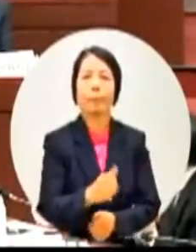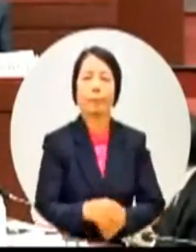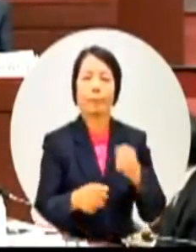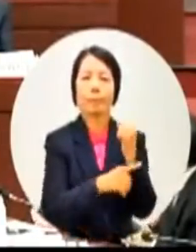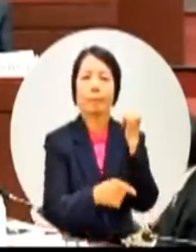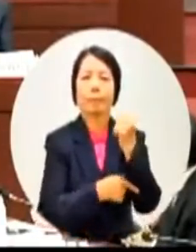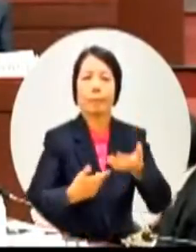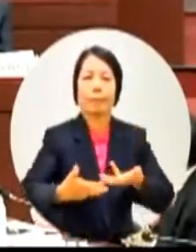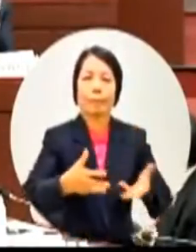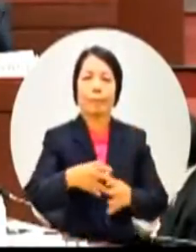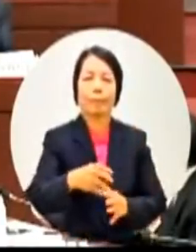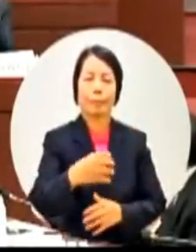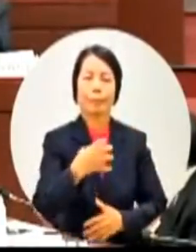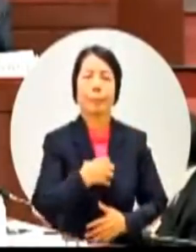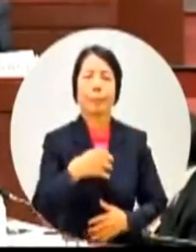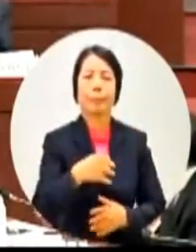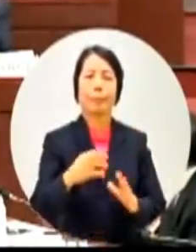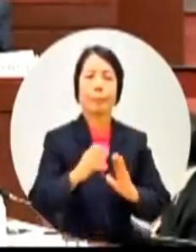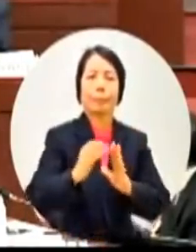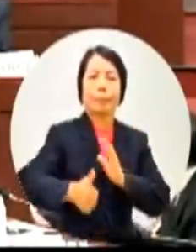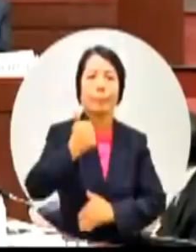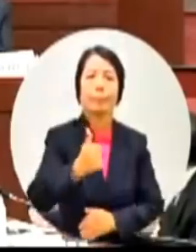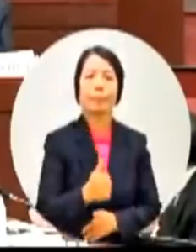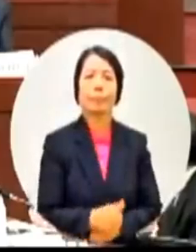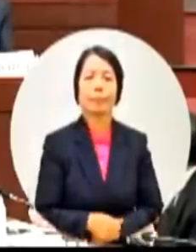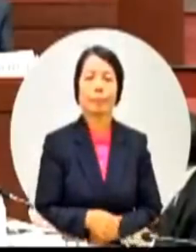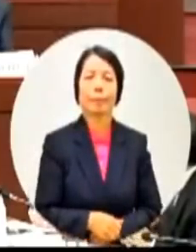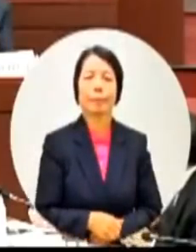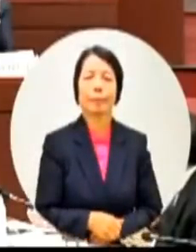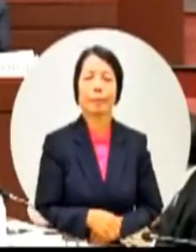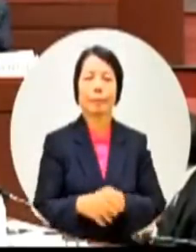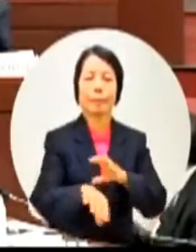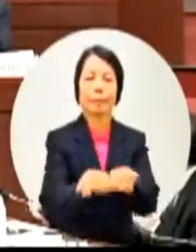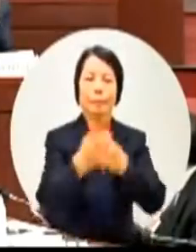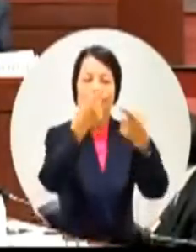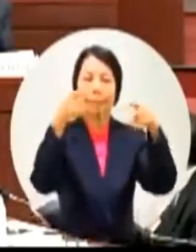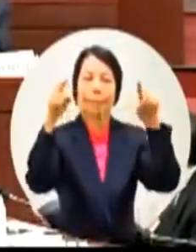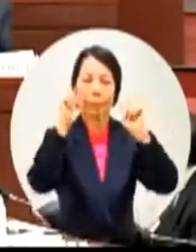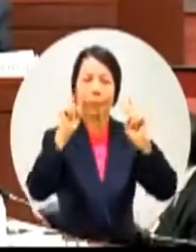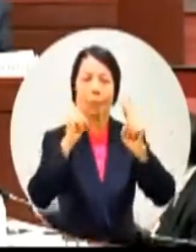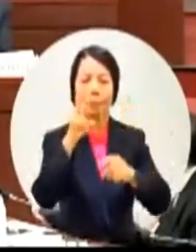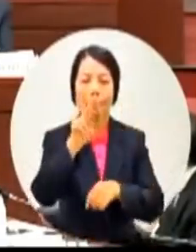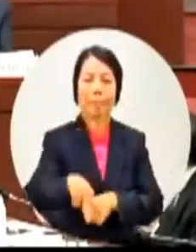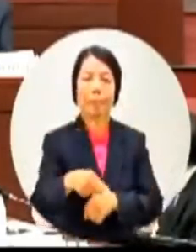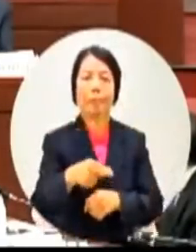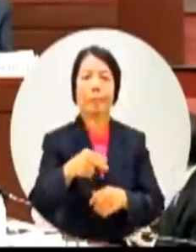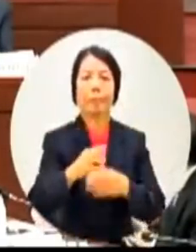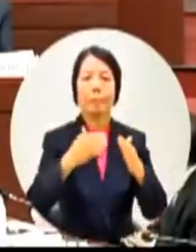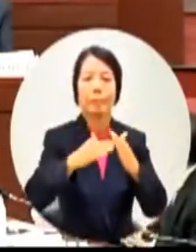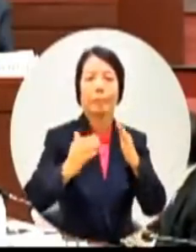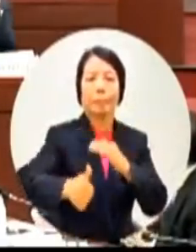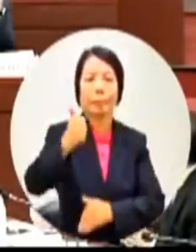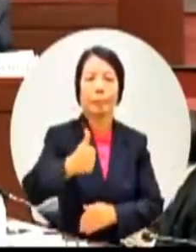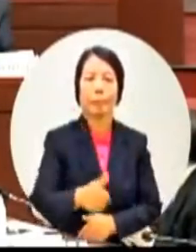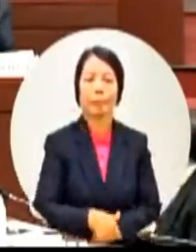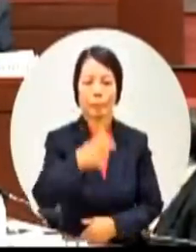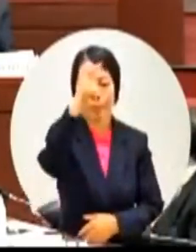空大刘校长。客委会黄主委。原住民会吴主